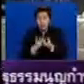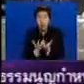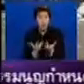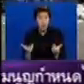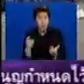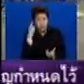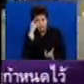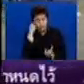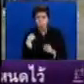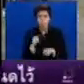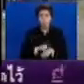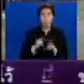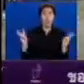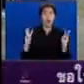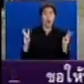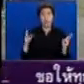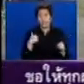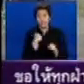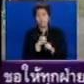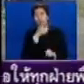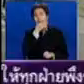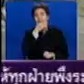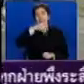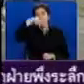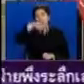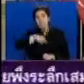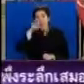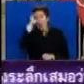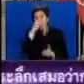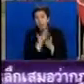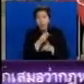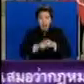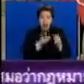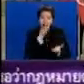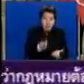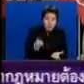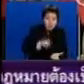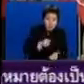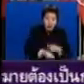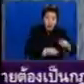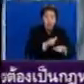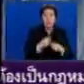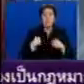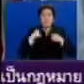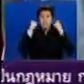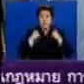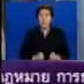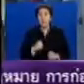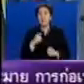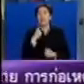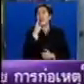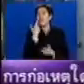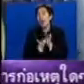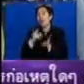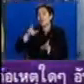าอาศัยช่วงเวลานี้ประกอบอาชีพหารายได้ทั้งขายอาหารการกินหรือเสื้อผ้าราคาถูกมี